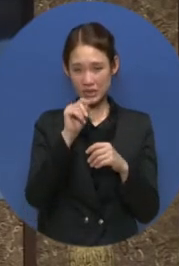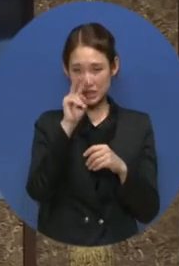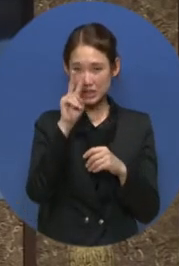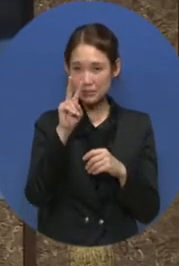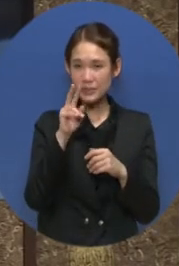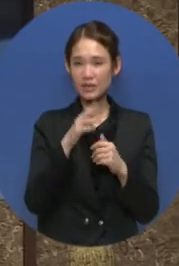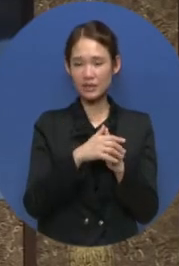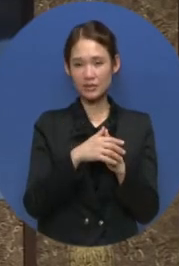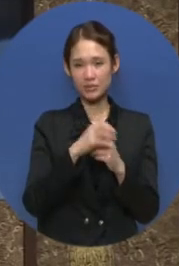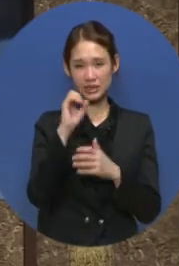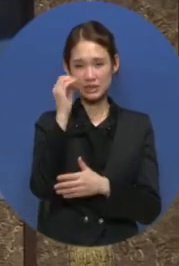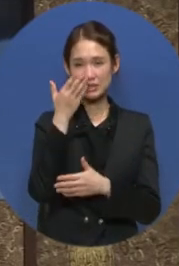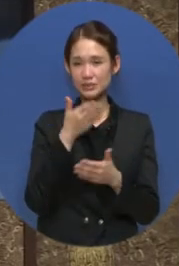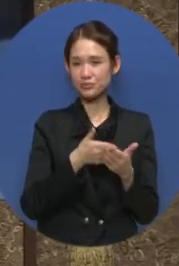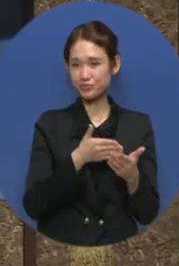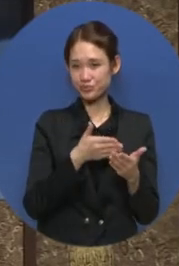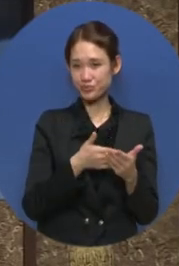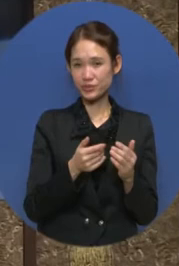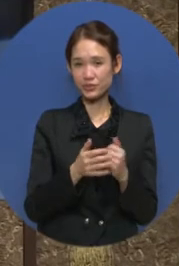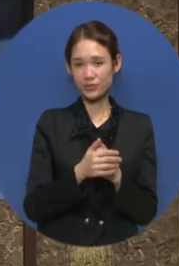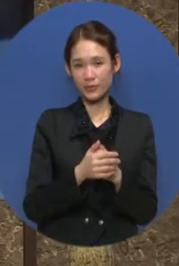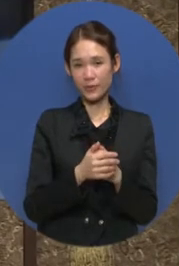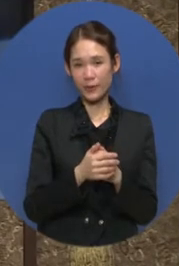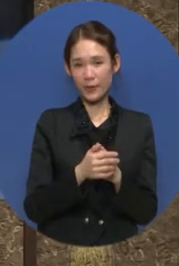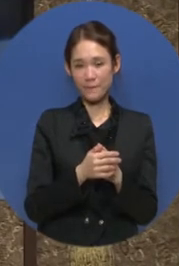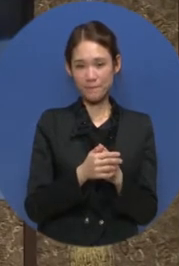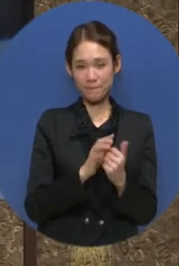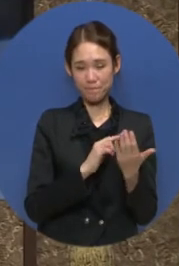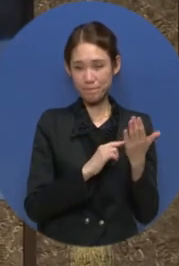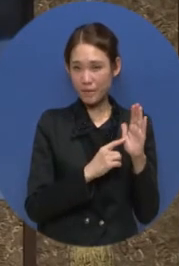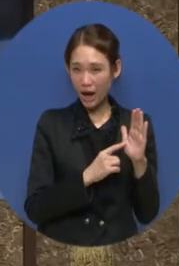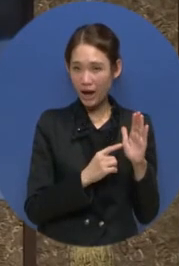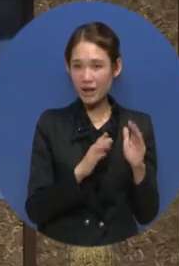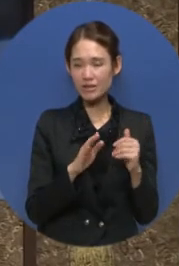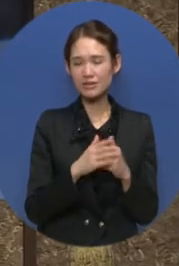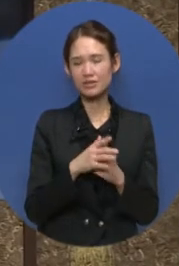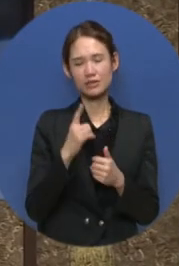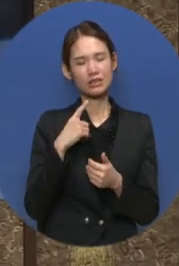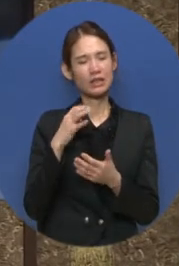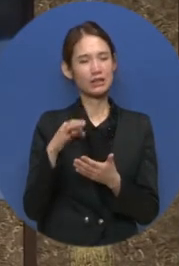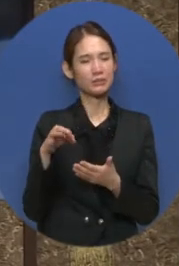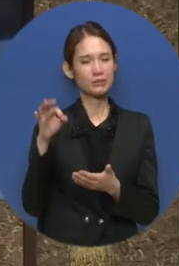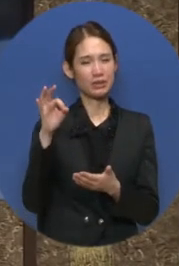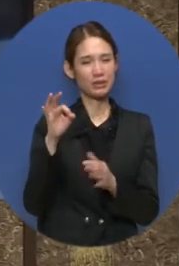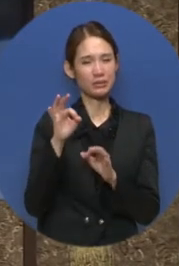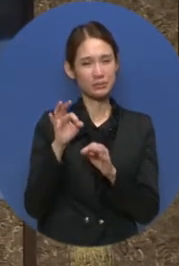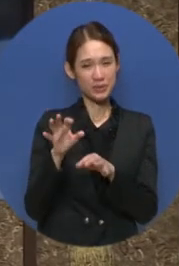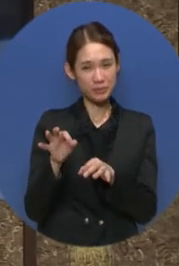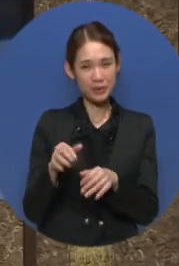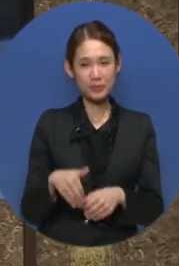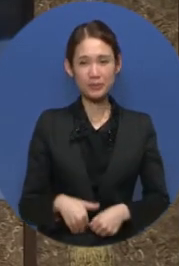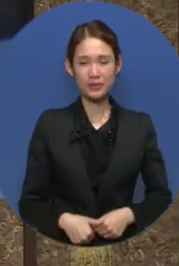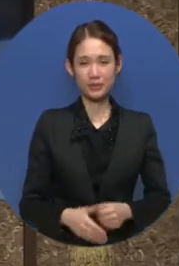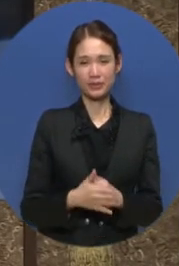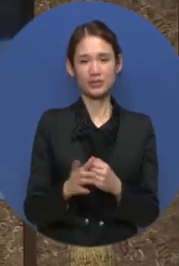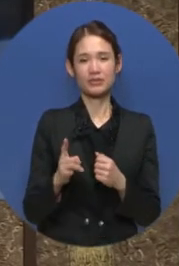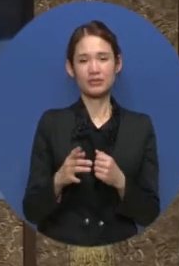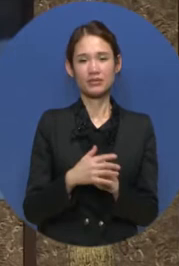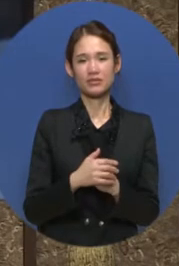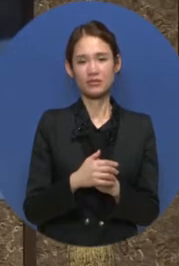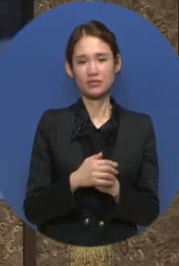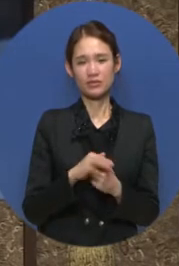TV라든가 아니면 그쵸. 신문이라든가 네. 어디다 이렇게 하려고 하니까 네. 비용이 상당히 많이 들더라고요. 아. 그래서 저희가